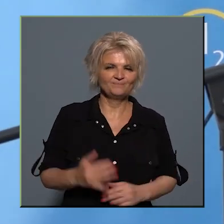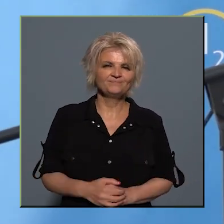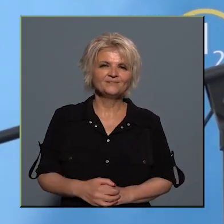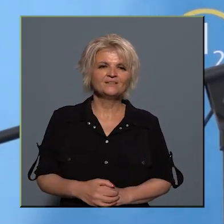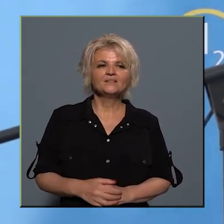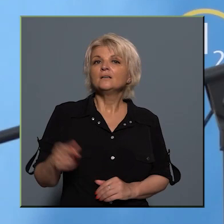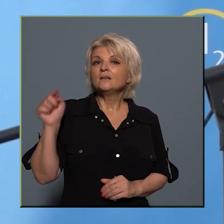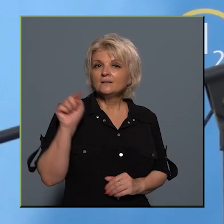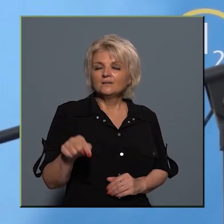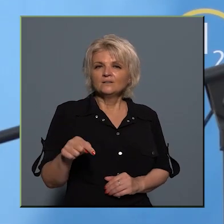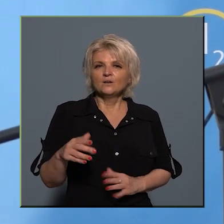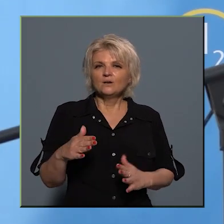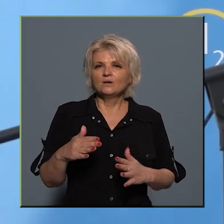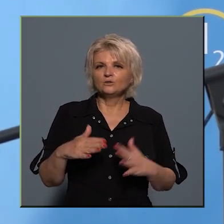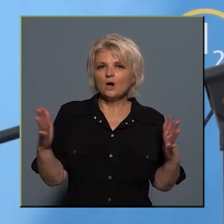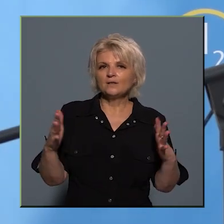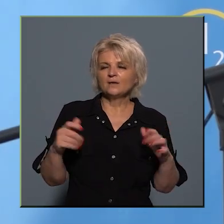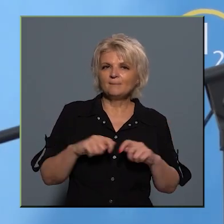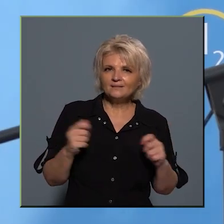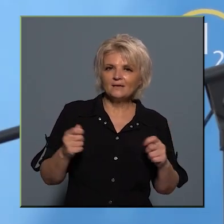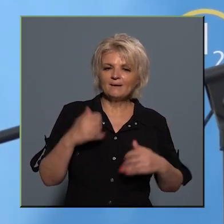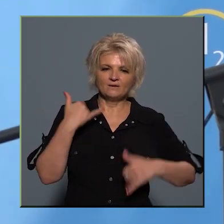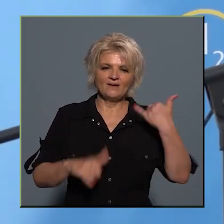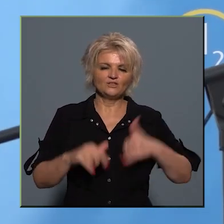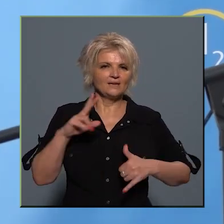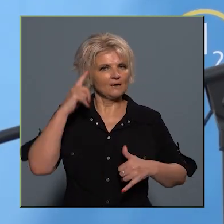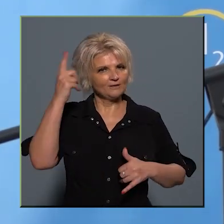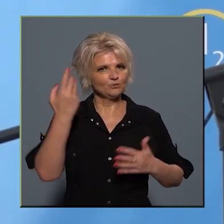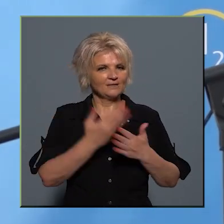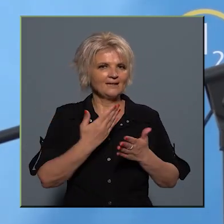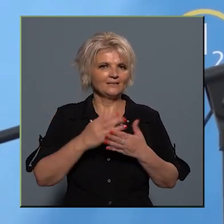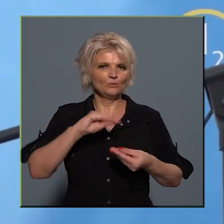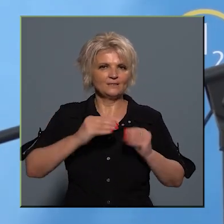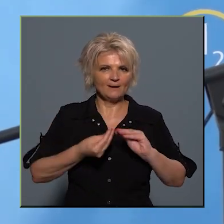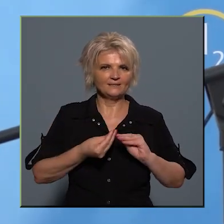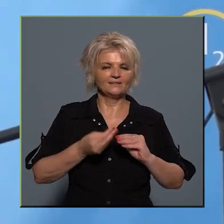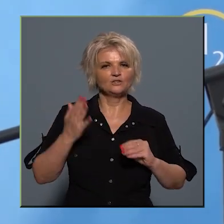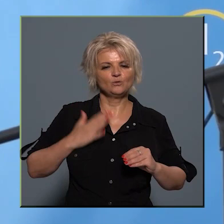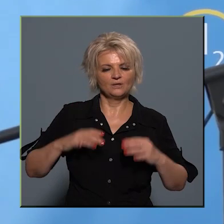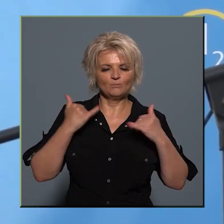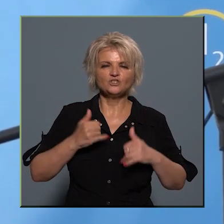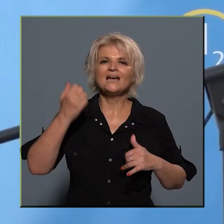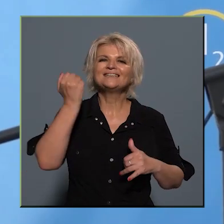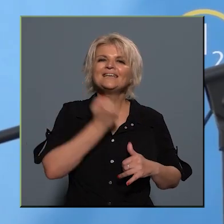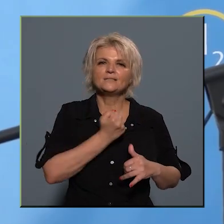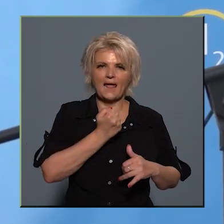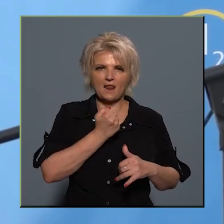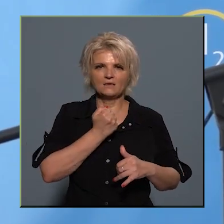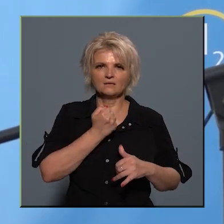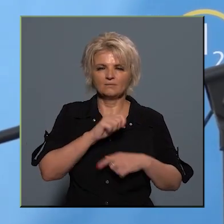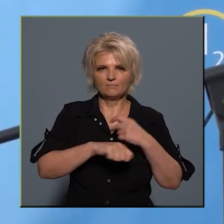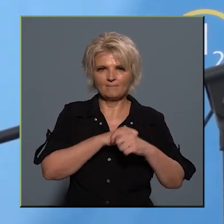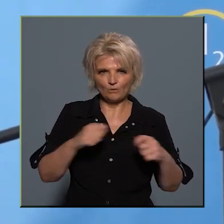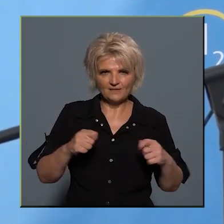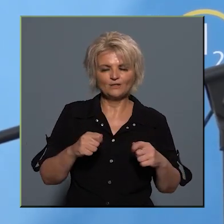ahol nagy mértékben versenyképes tud lenni üzemeltetési oldalról a jelenlegi dízel megoldásokkal, illetve